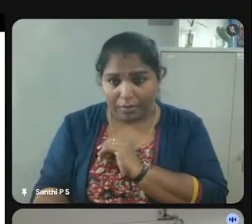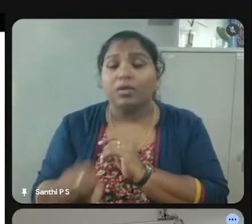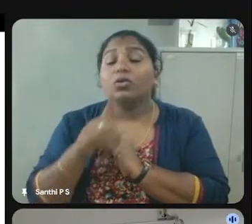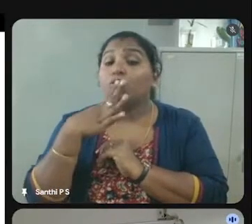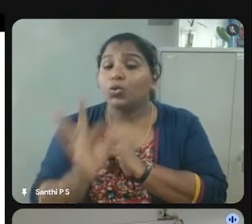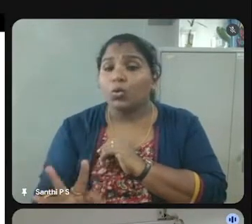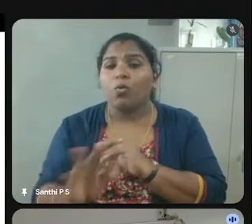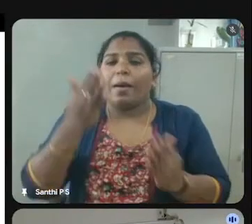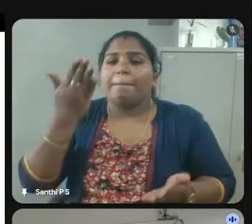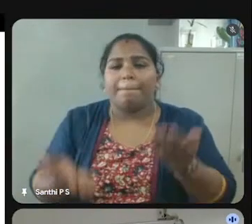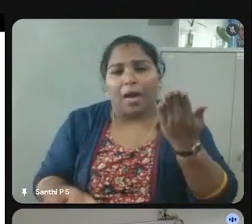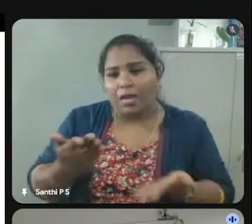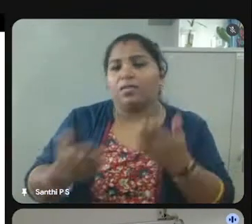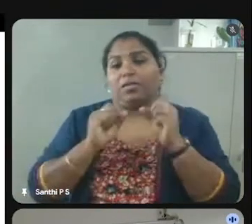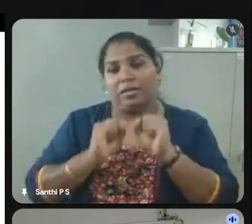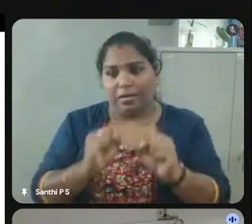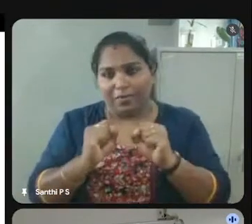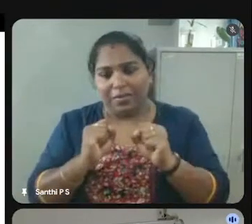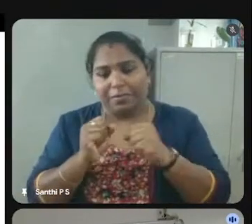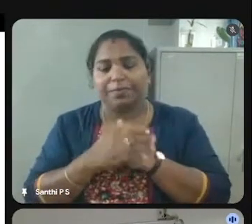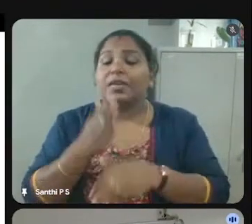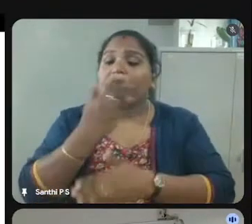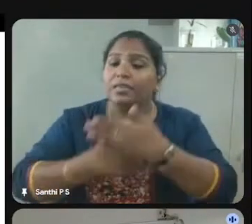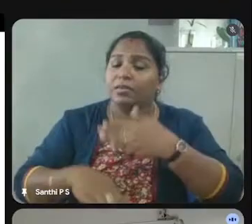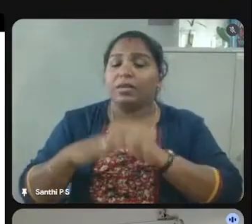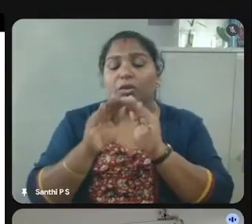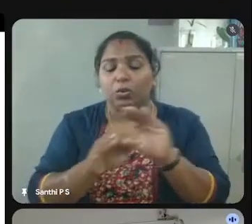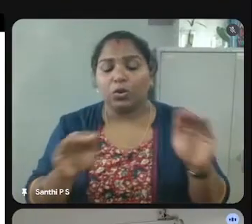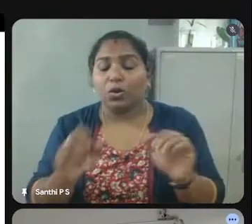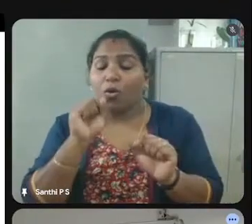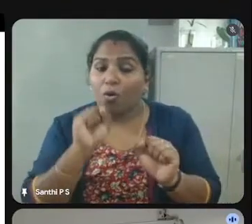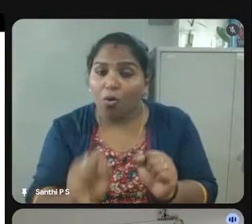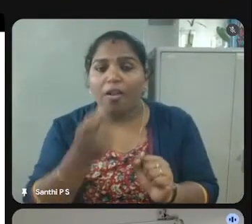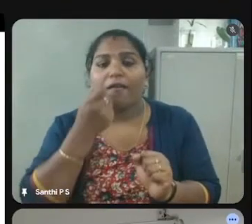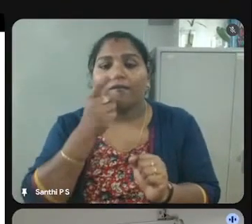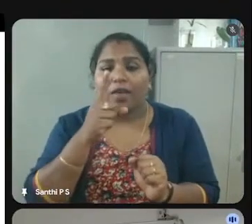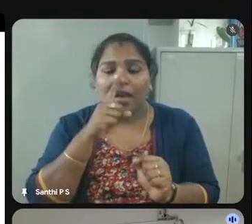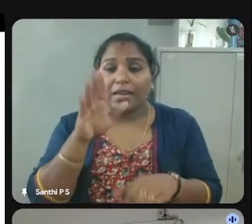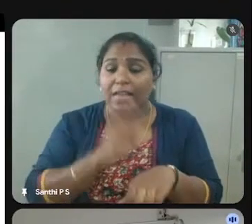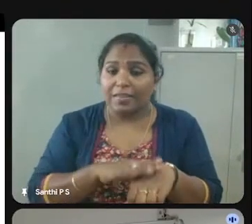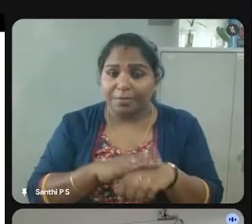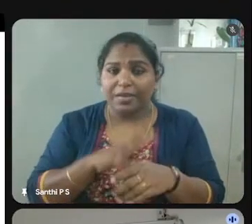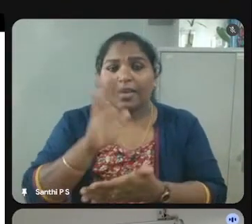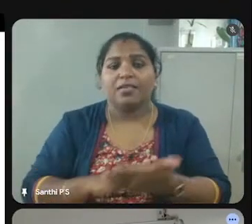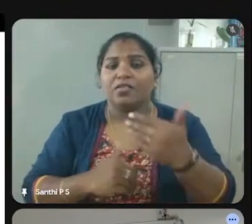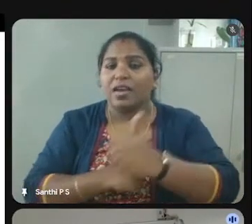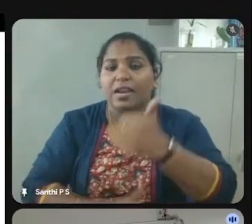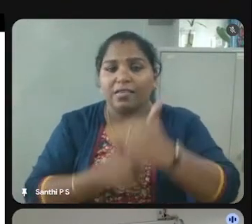പേരൻസ്, ഡിസബിലിറ്റി ഉള്ള കുട്ടികളുടെ പേരൻസ് ഫേസ് ചെയ്യുന്ന ചാലഞ്ചസ് എന്തൊക്കെയാണെന്നുള്ളത്. അപ്പോ തീർച്ചയായിട്ടും